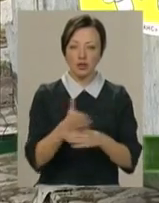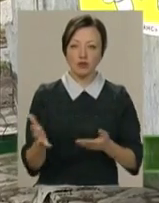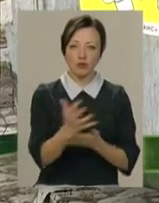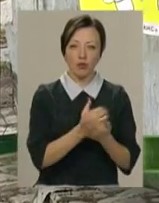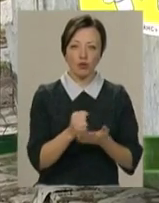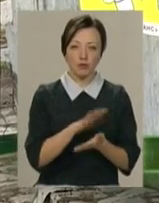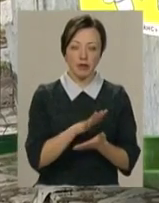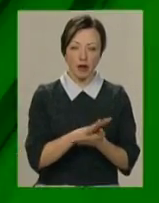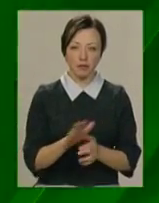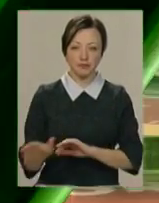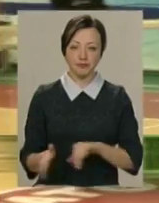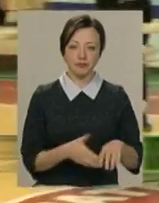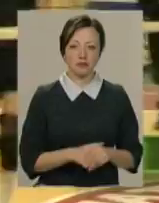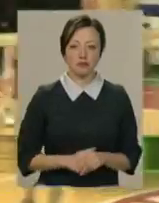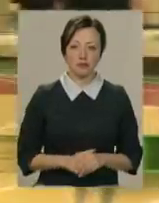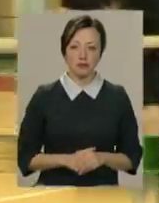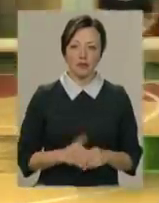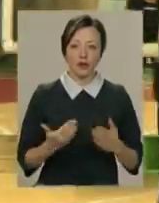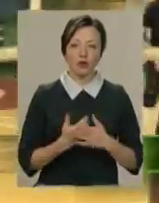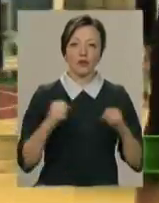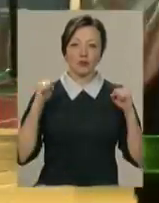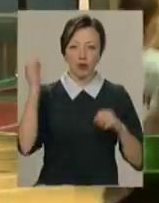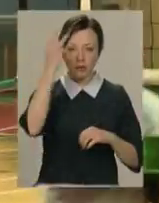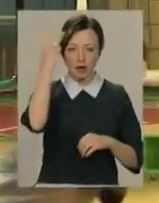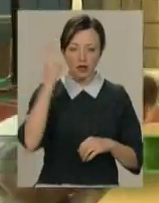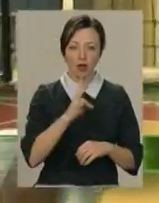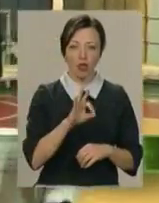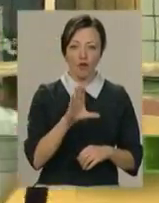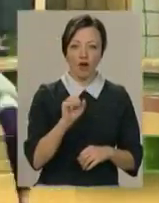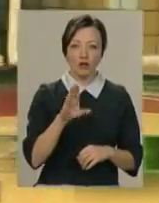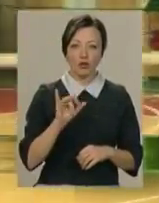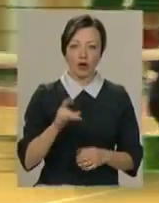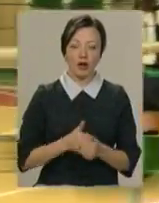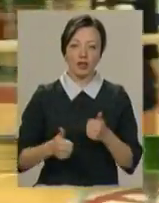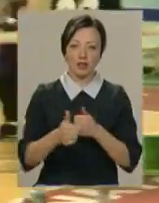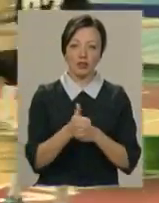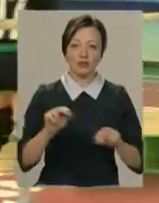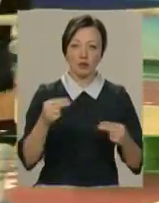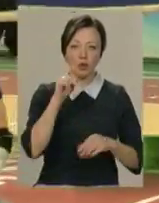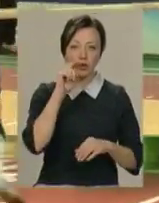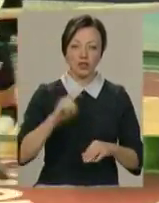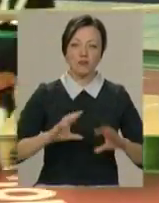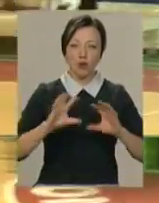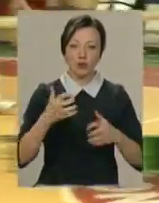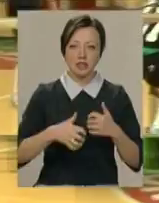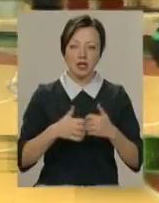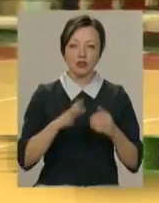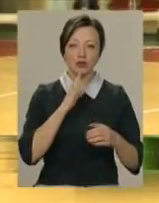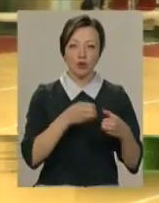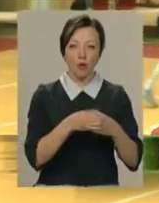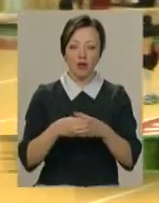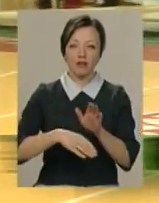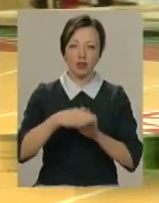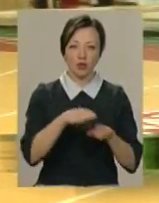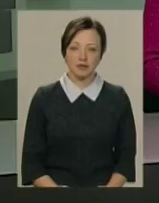збору непотребу. Новини спорту. Хмельницький «Новатор» лідирує в чемпіонаті України з волейболу серед жіночих команд вищої